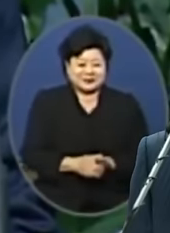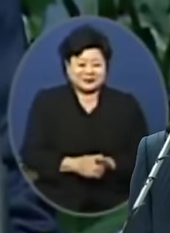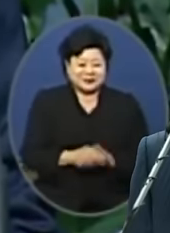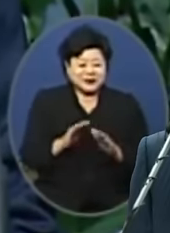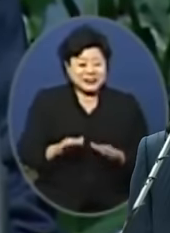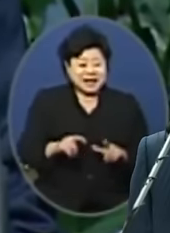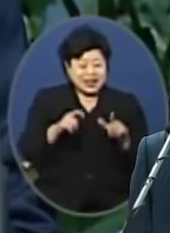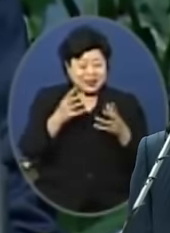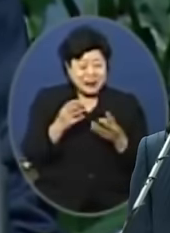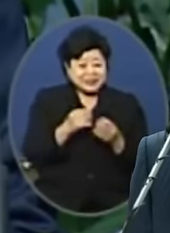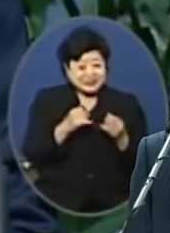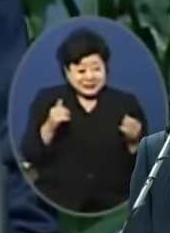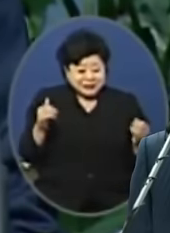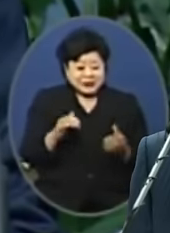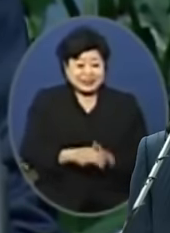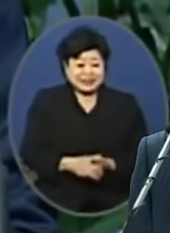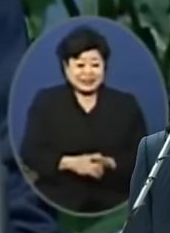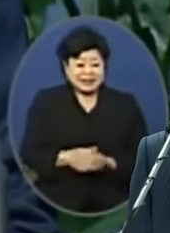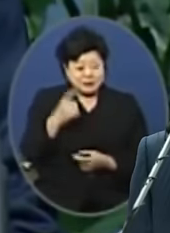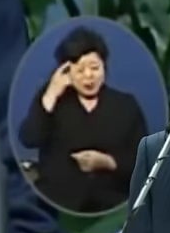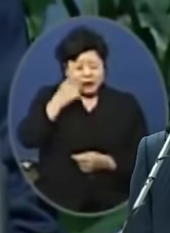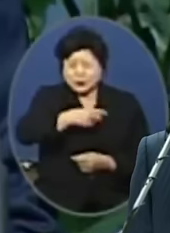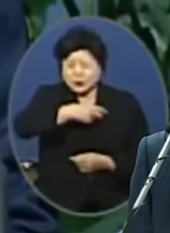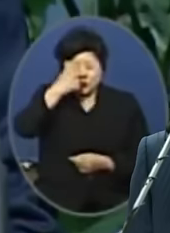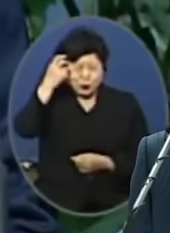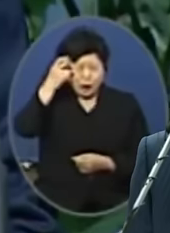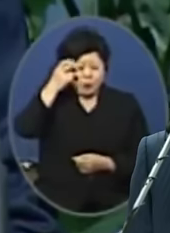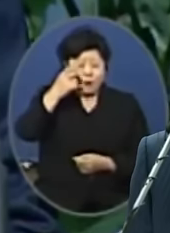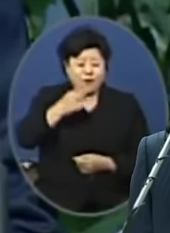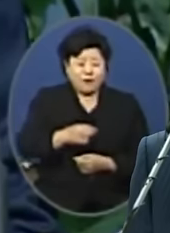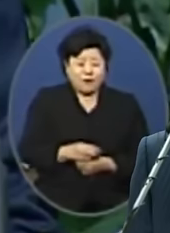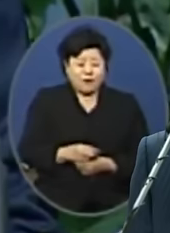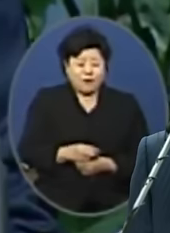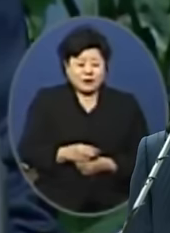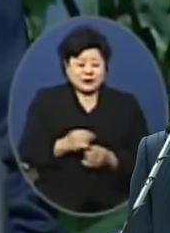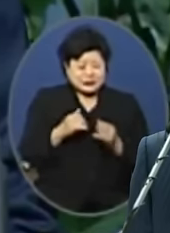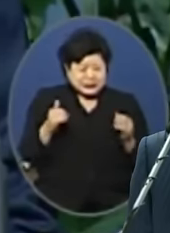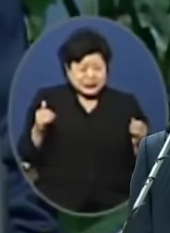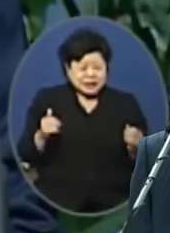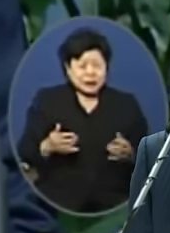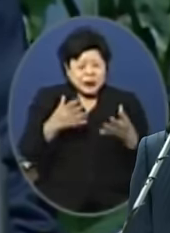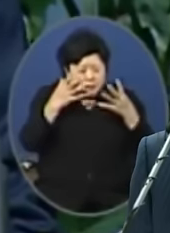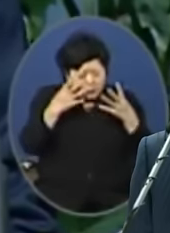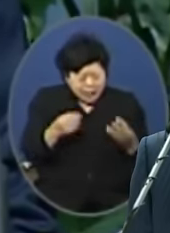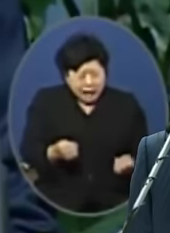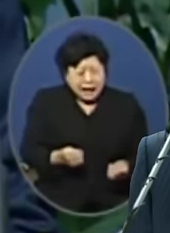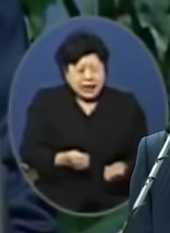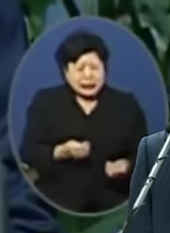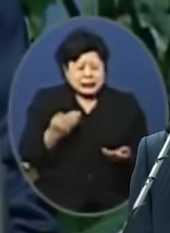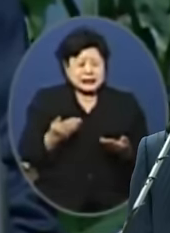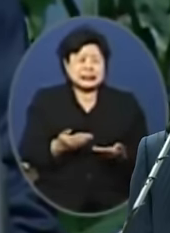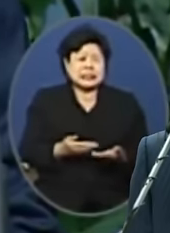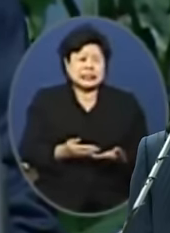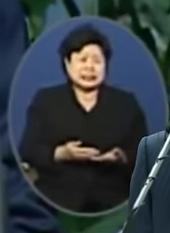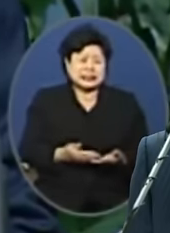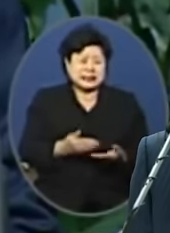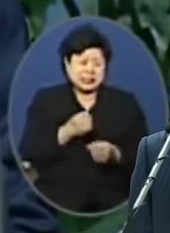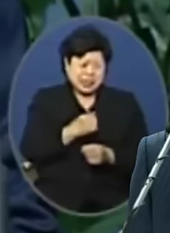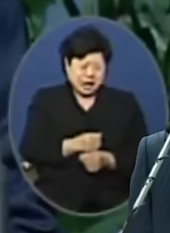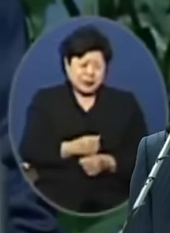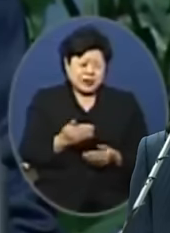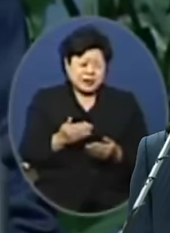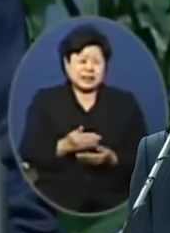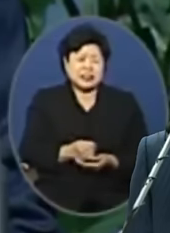오늘날 아주 머리가 좋고 총명한 사람이라도 너무 많은 일을 벌려놓으면 그